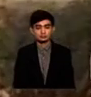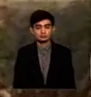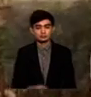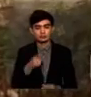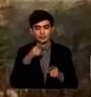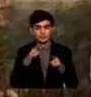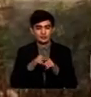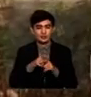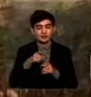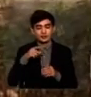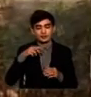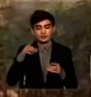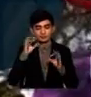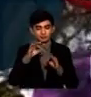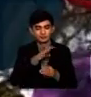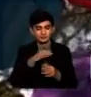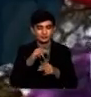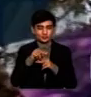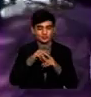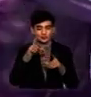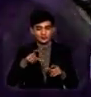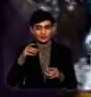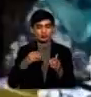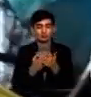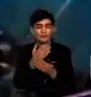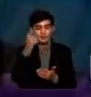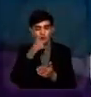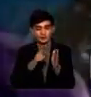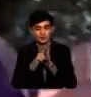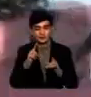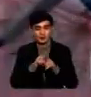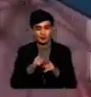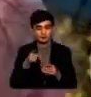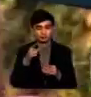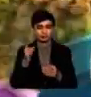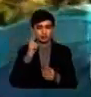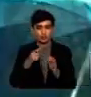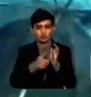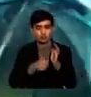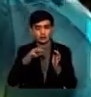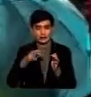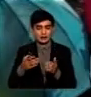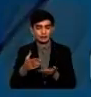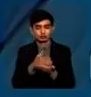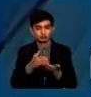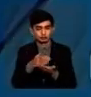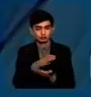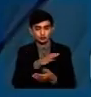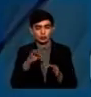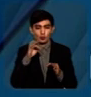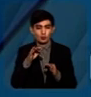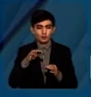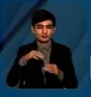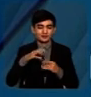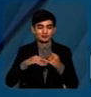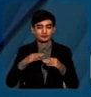Кроме того, педагог утверждает, что в начале нового учебного года сотрудников собирали по 1600 тенге на облагораживание территории,